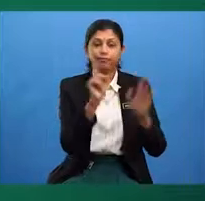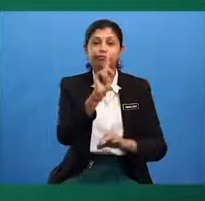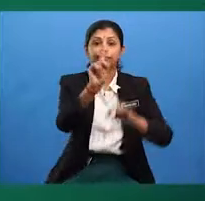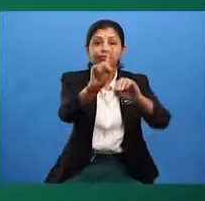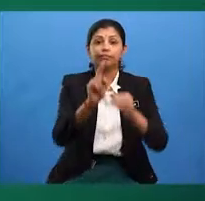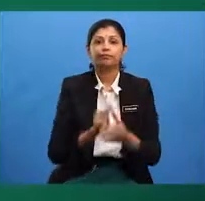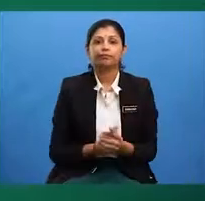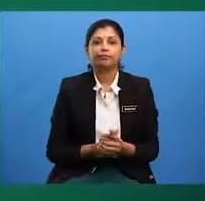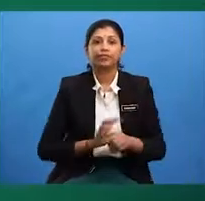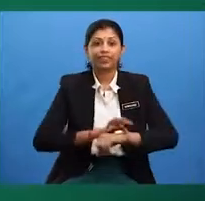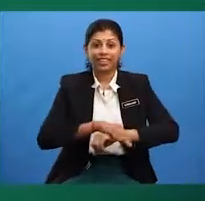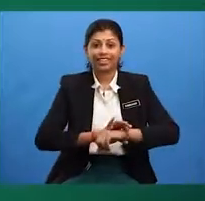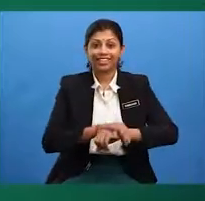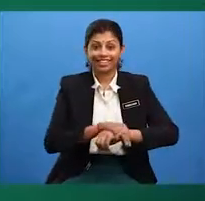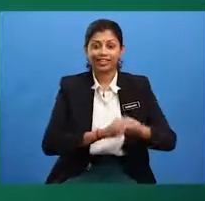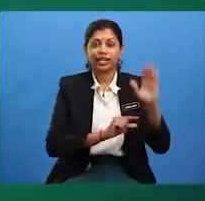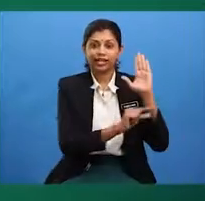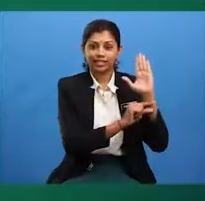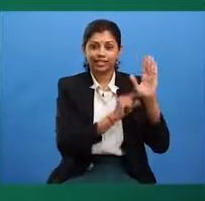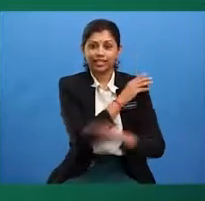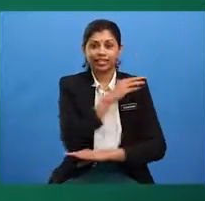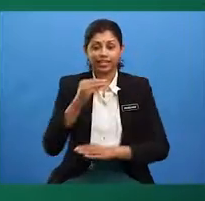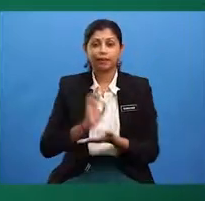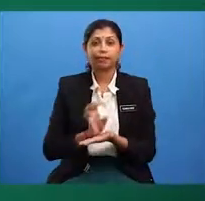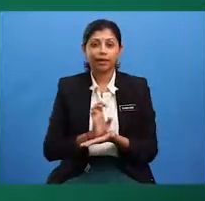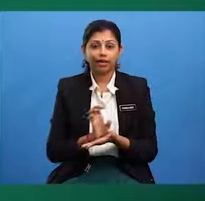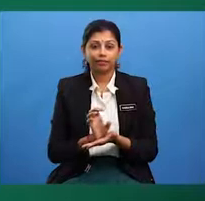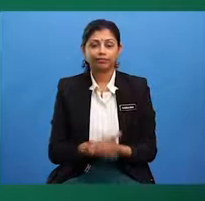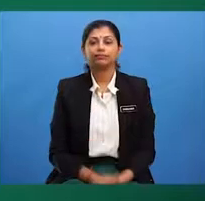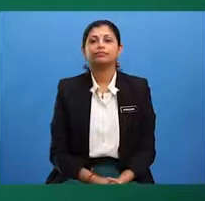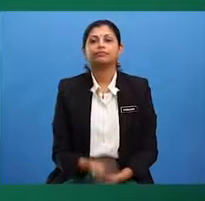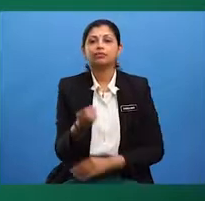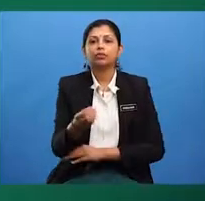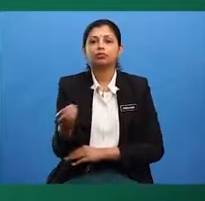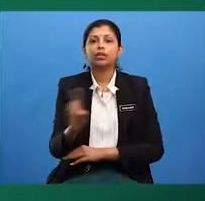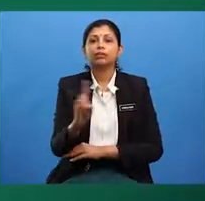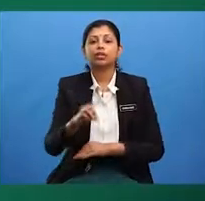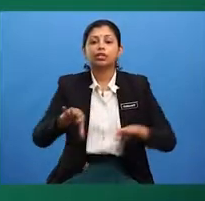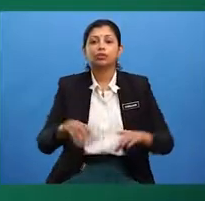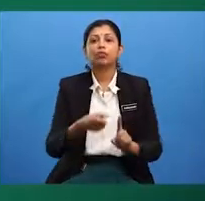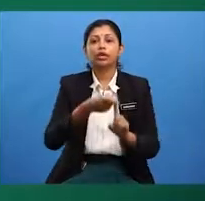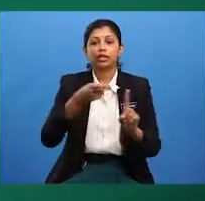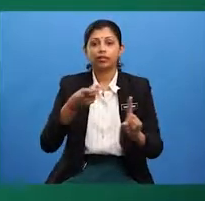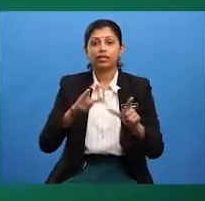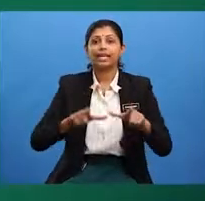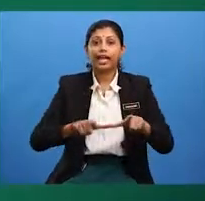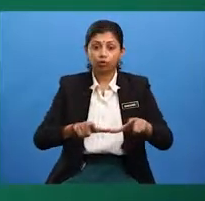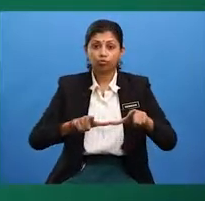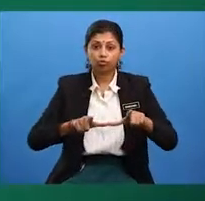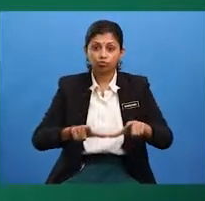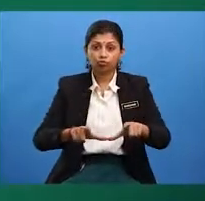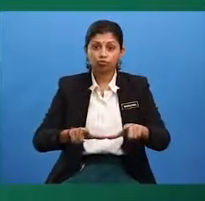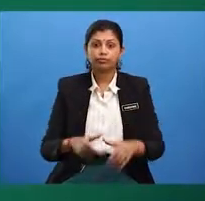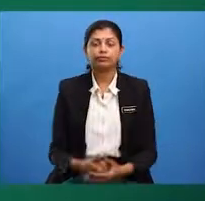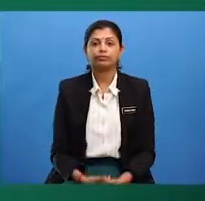Ya, gelang getah dan pemadam. Objek manakah yang diperbuat daripada kayu?